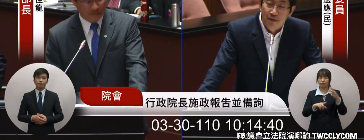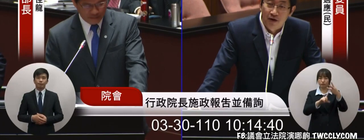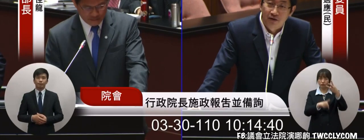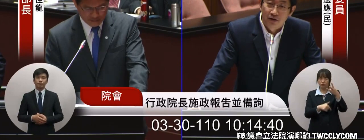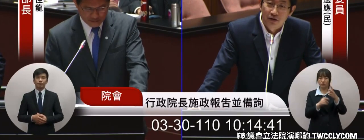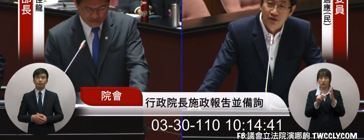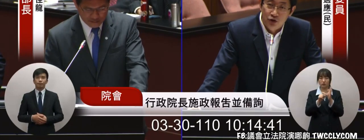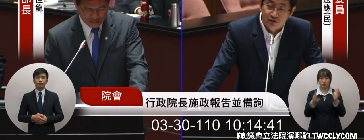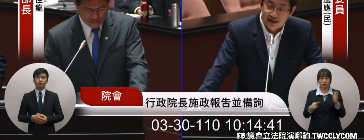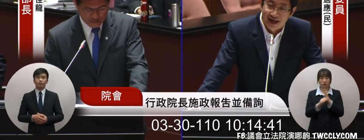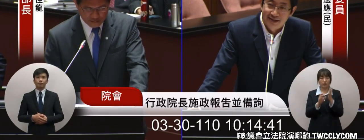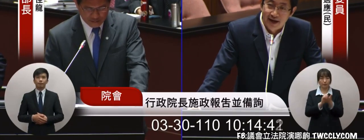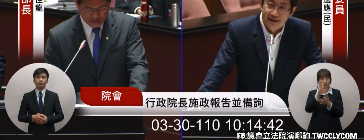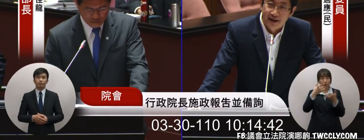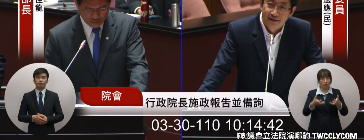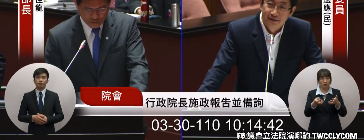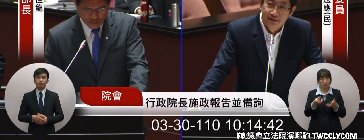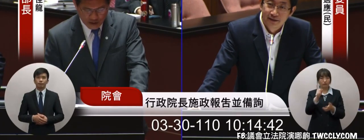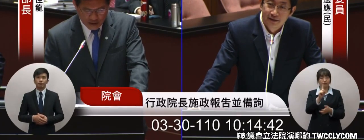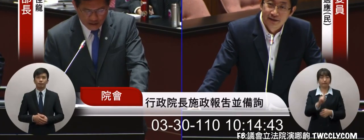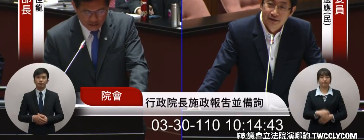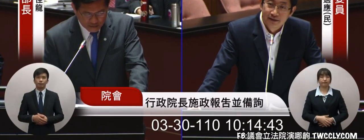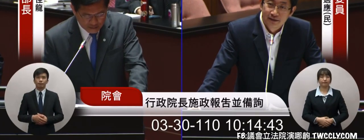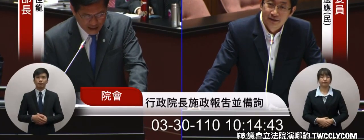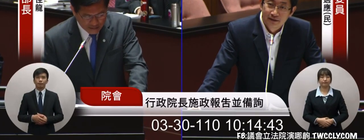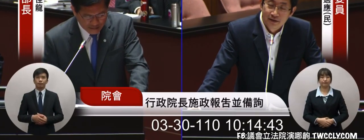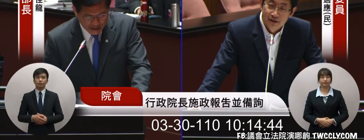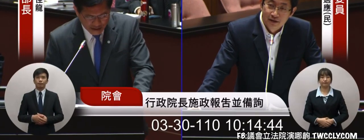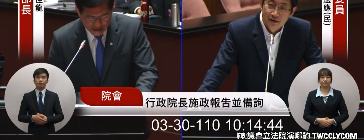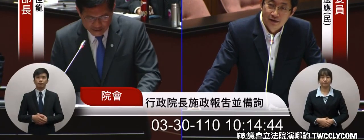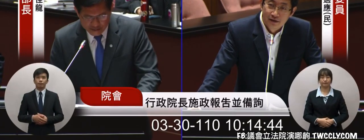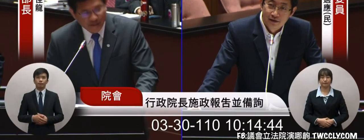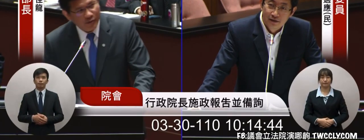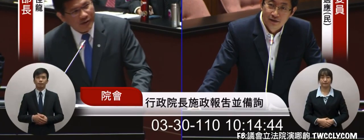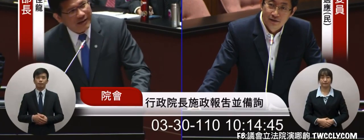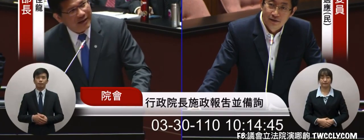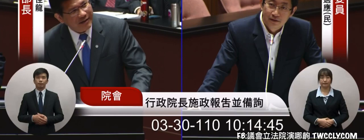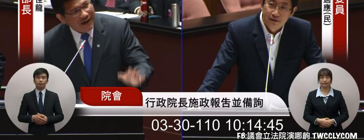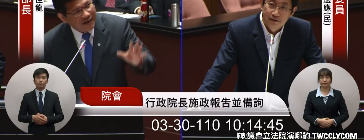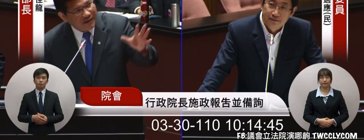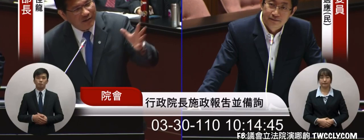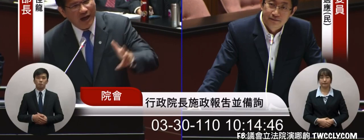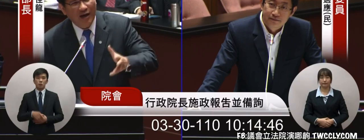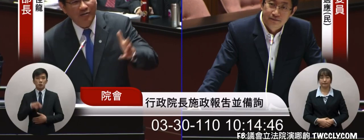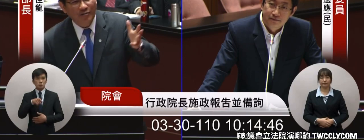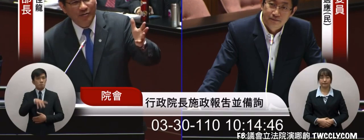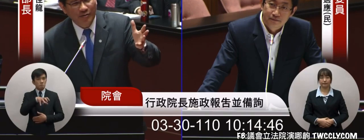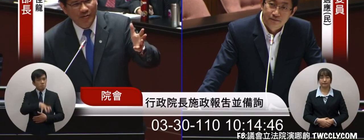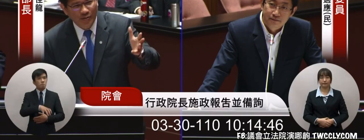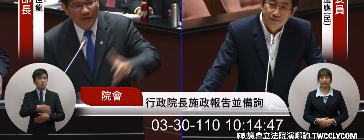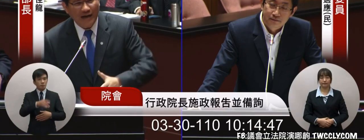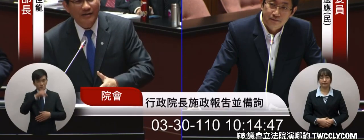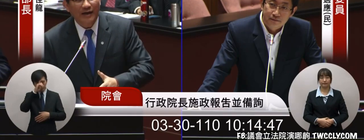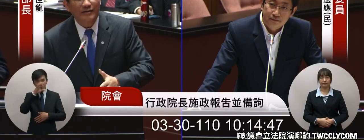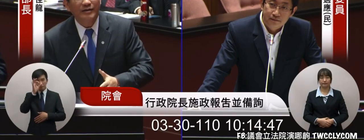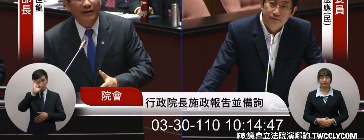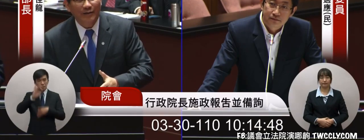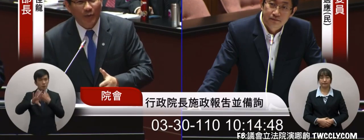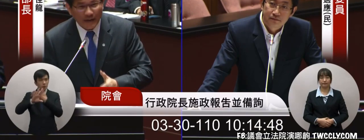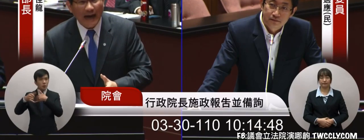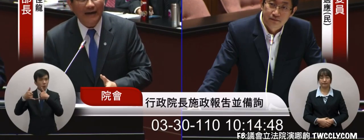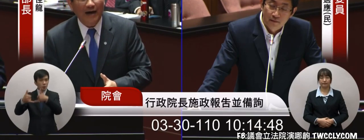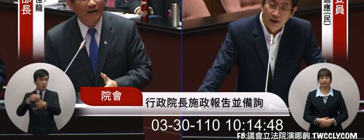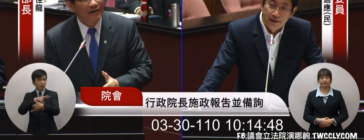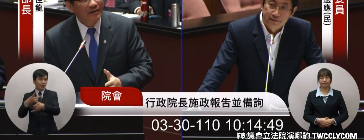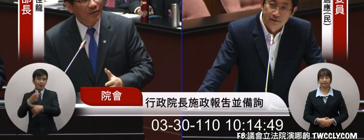月份的期中報告的重點大概在哪裡當然這個說在這個地方要找到路廊是很